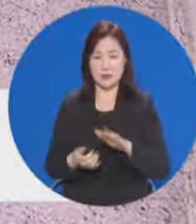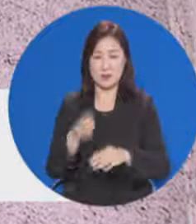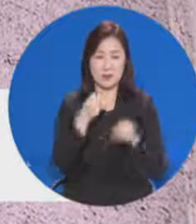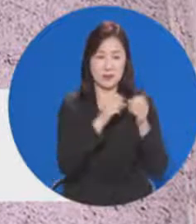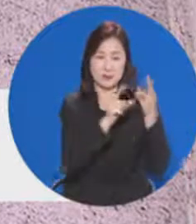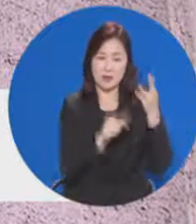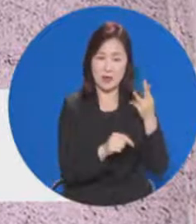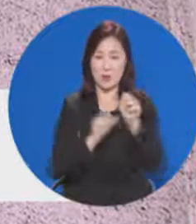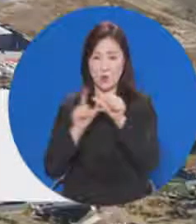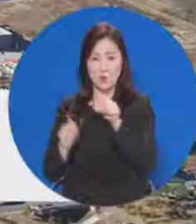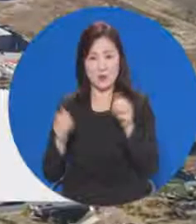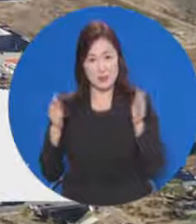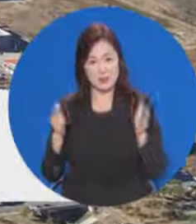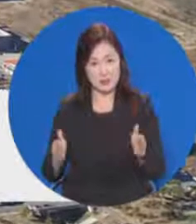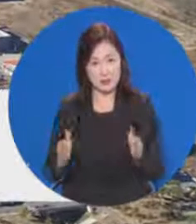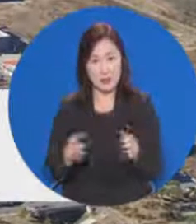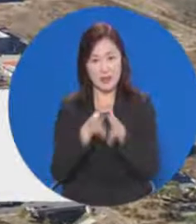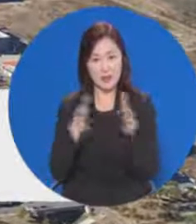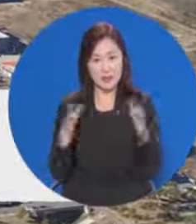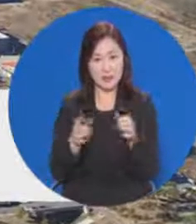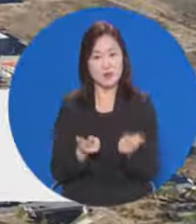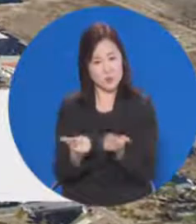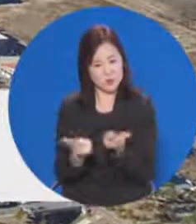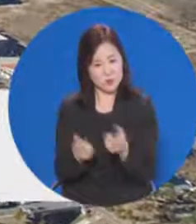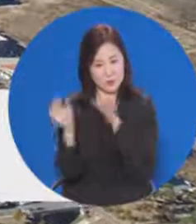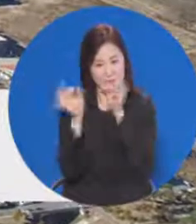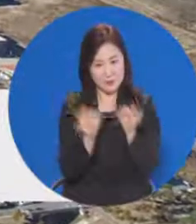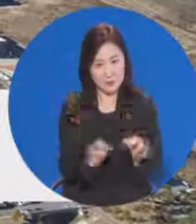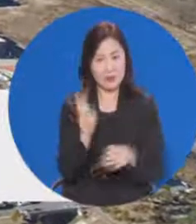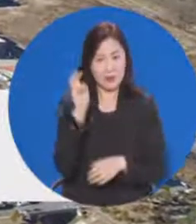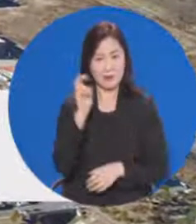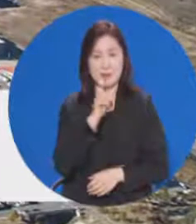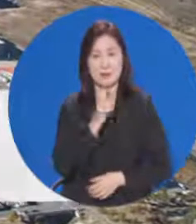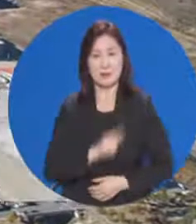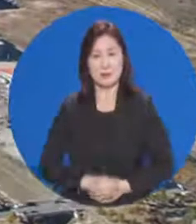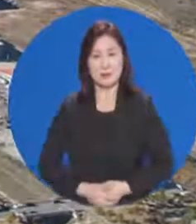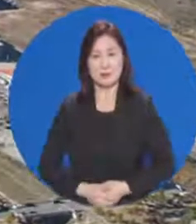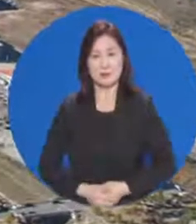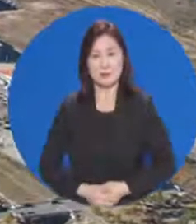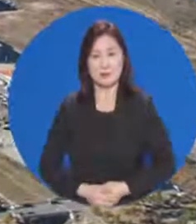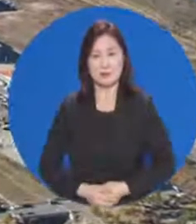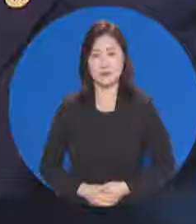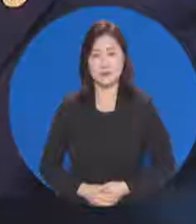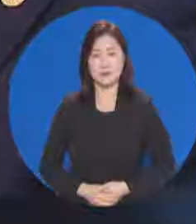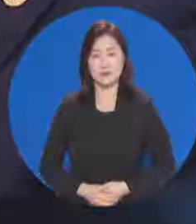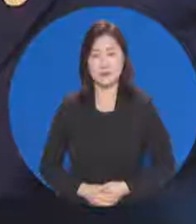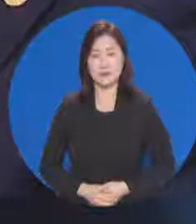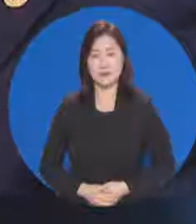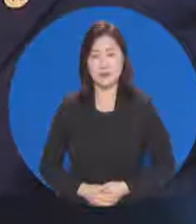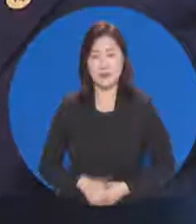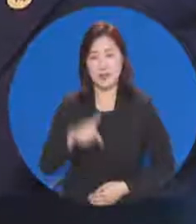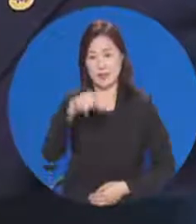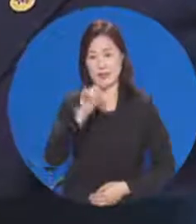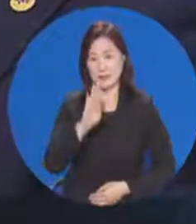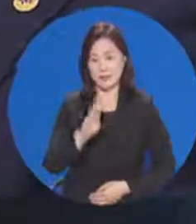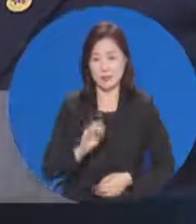사이에 아파트 가격이 본격적인 조정 국면에 들어설 것으로 전망하고 있습니다. 갭 투자자들도